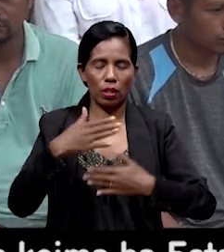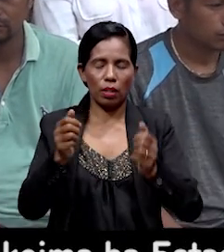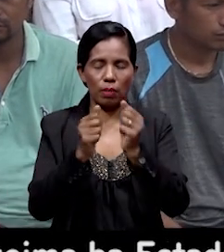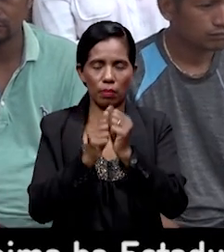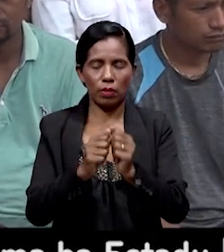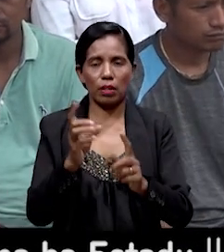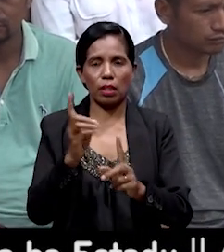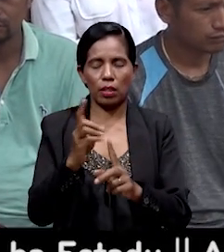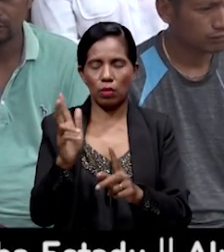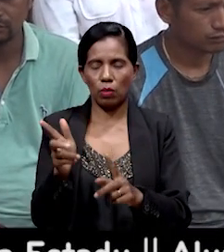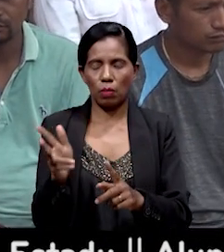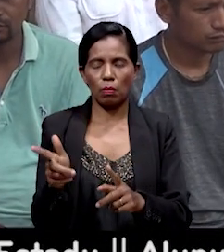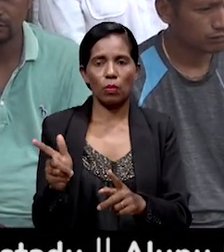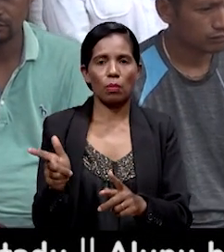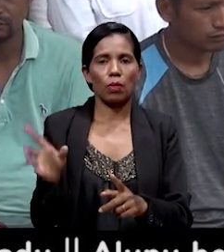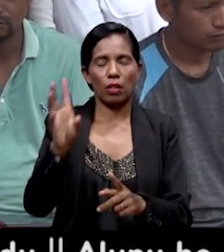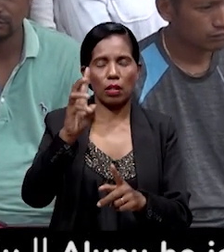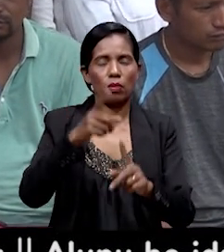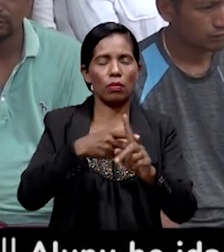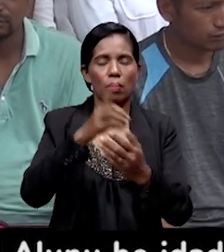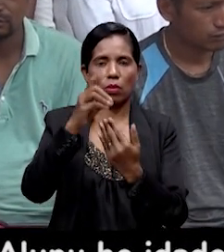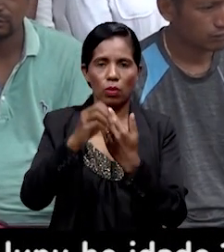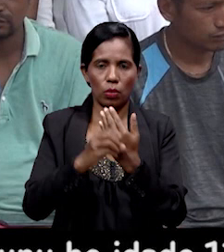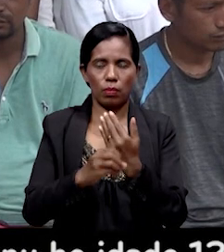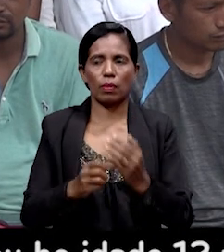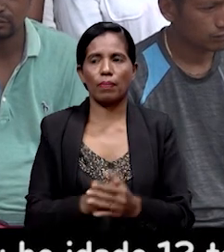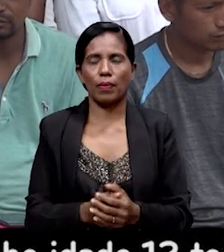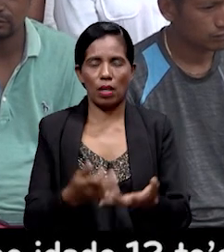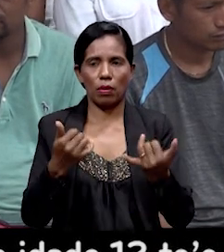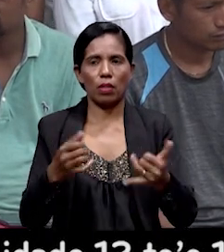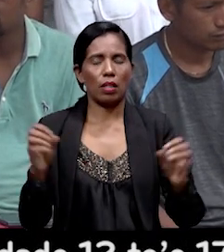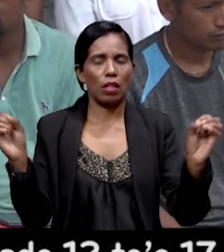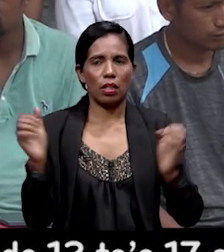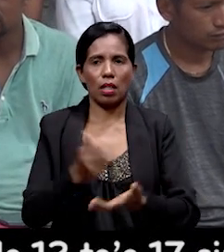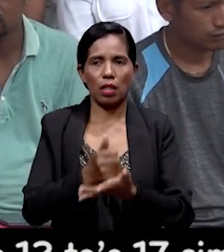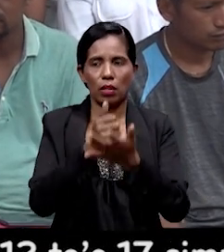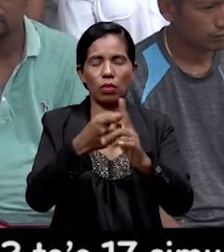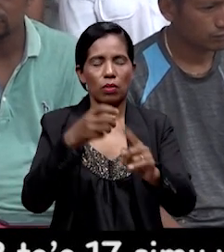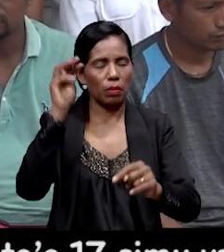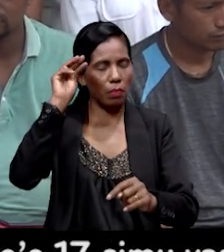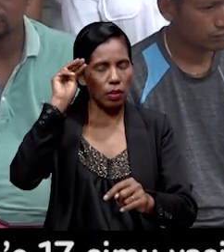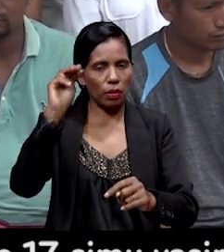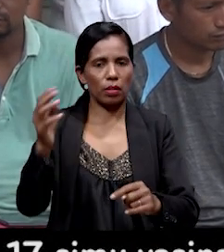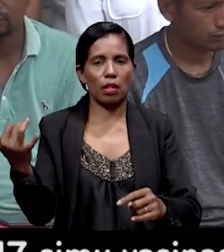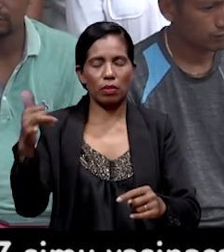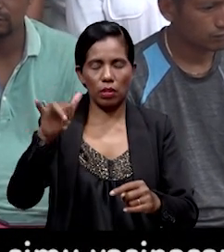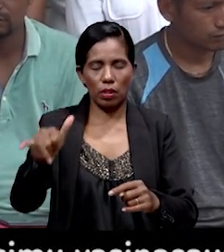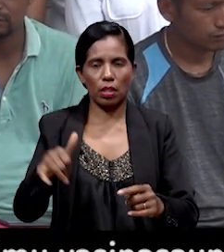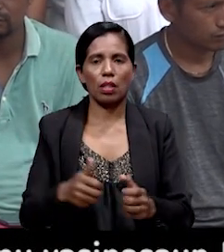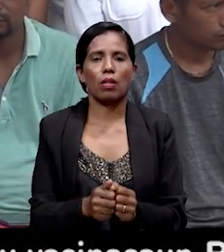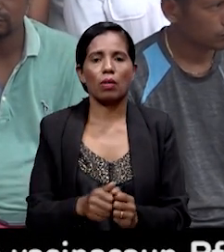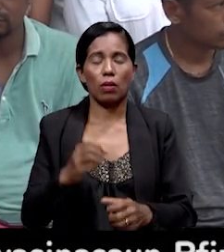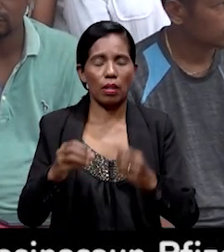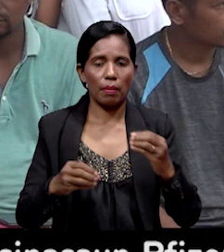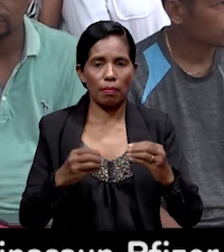de otubru de 2021. Ate agora la ia sousau ma yusi ministeru relevantes jogus niang